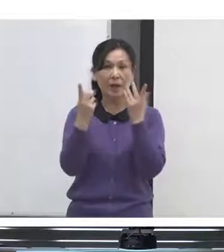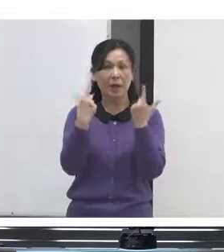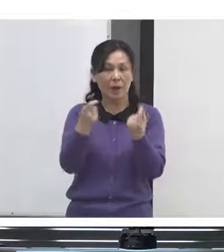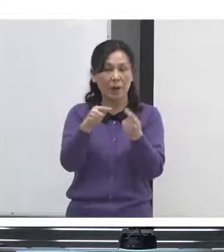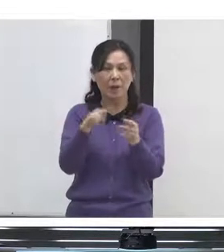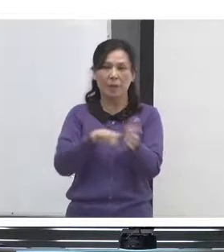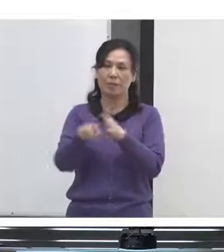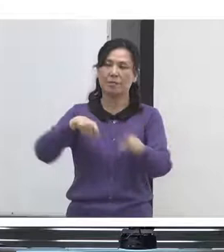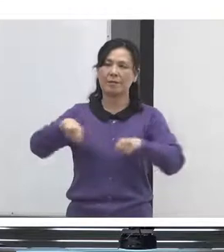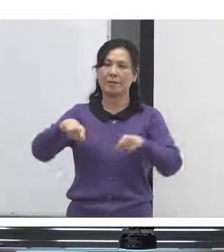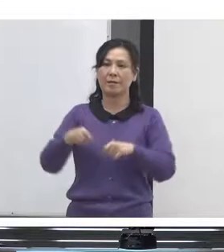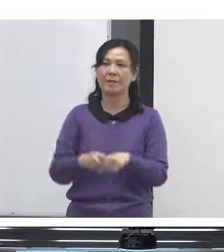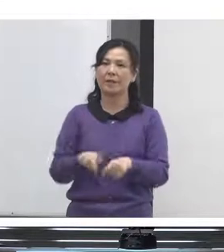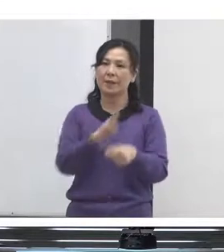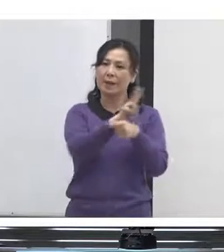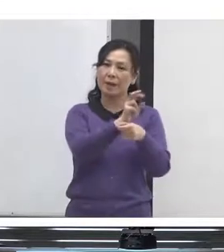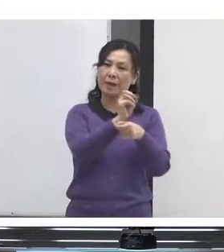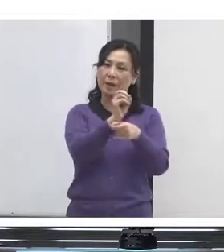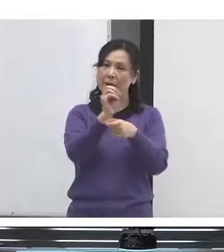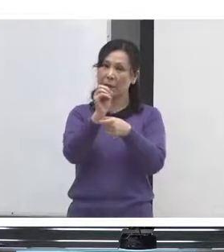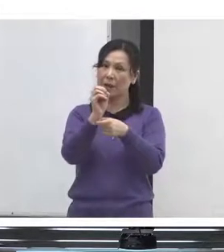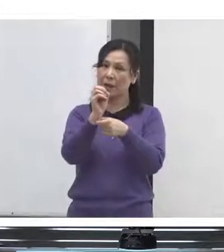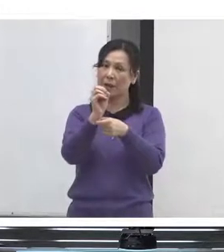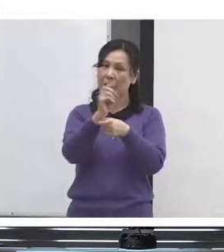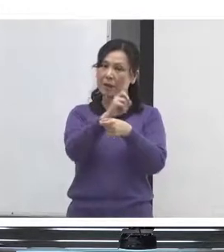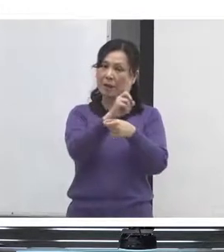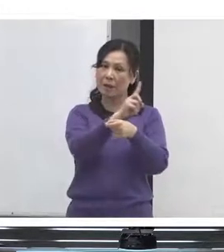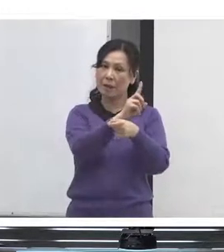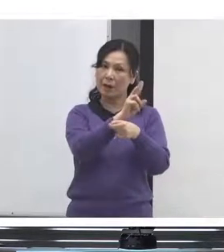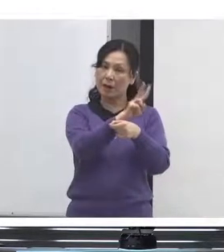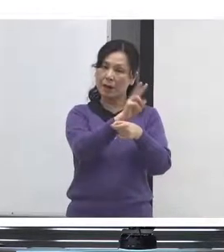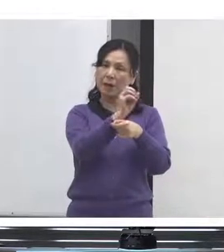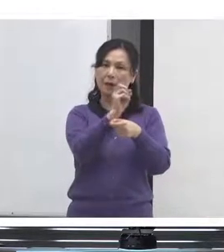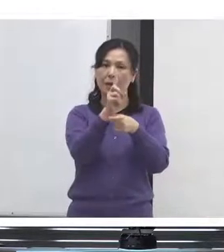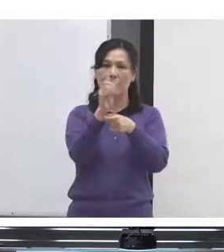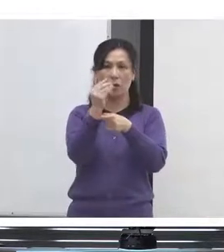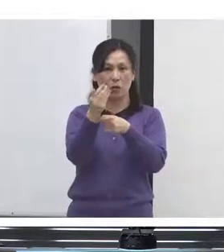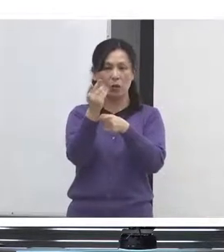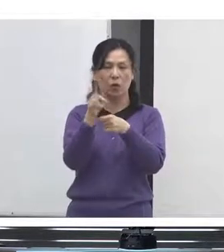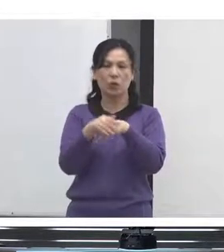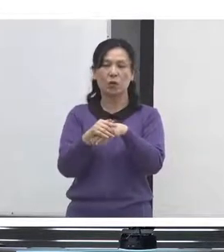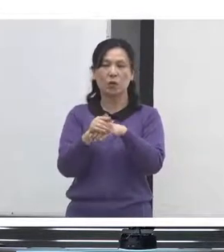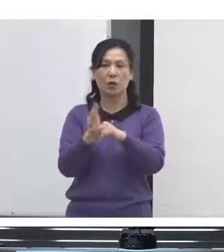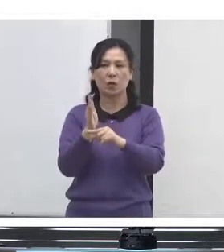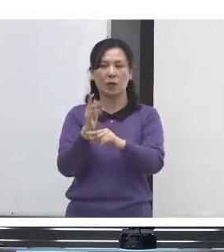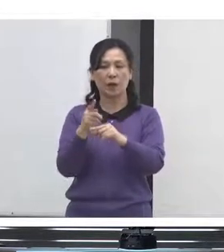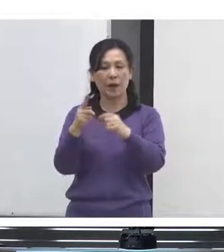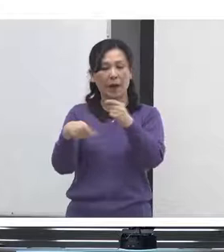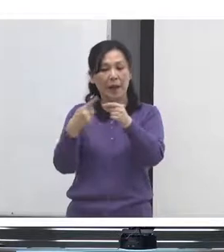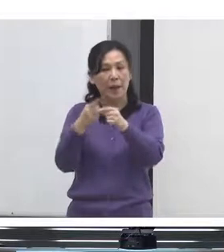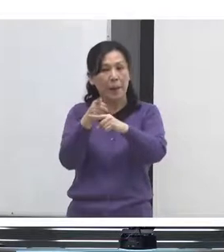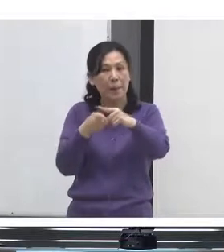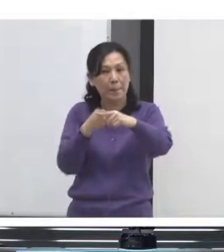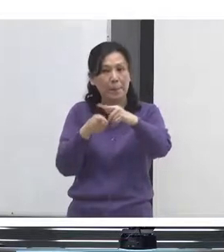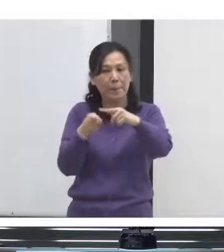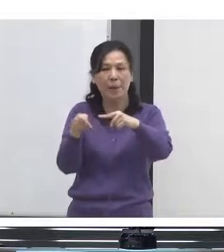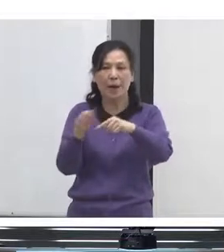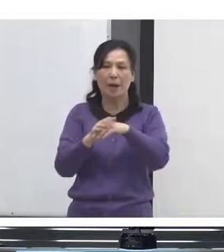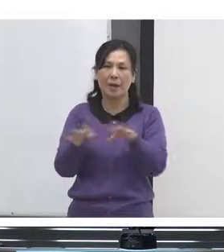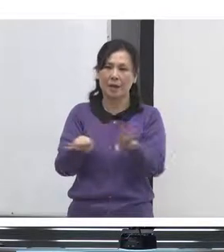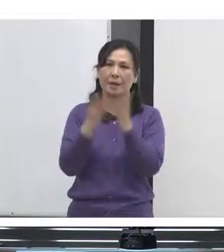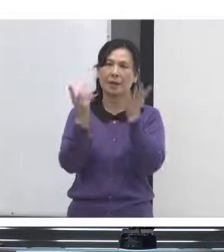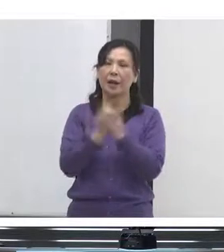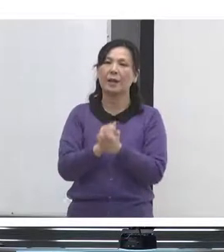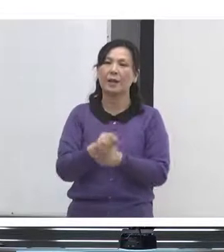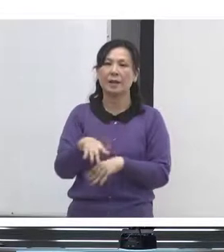从2019年年中大概秋天的时候开始，然后总共执行 1.5 年，